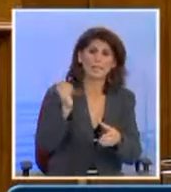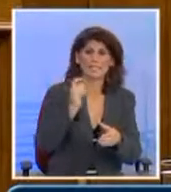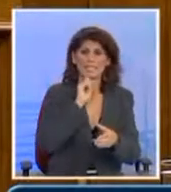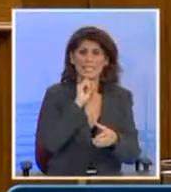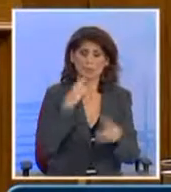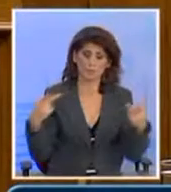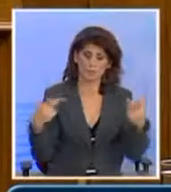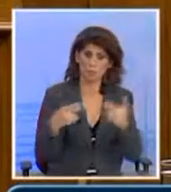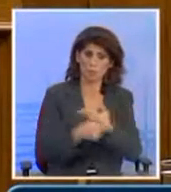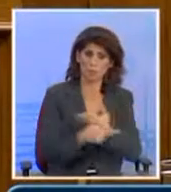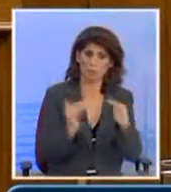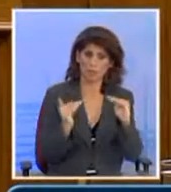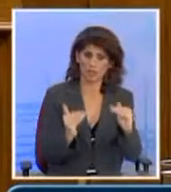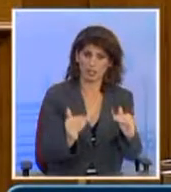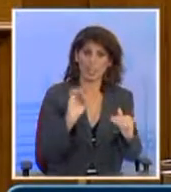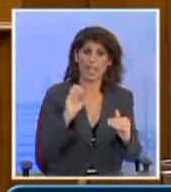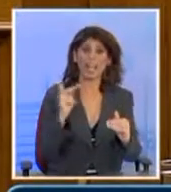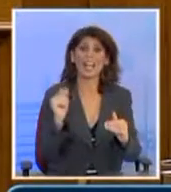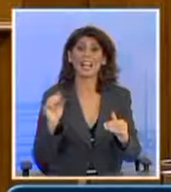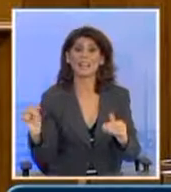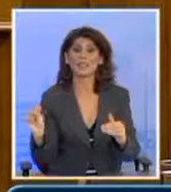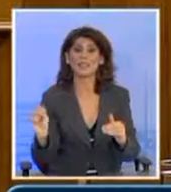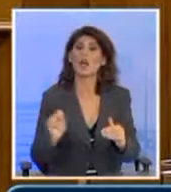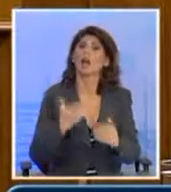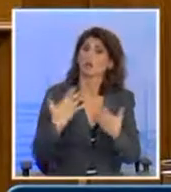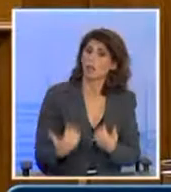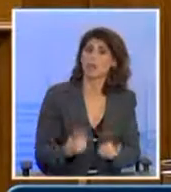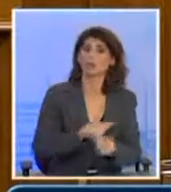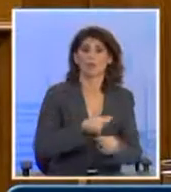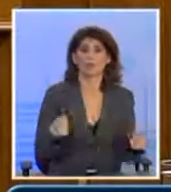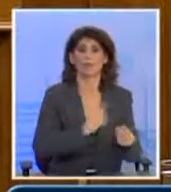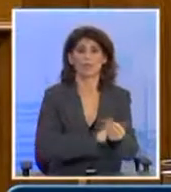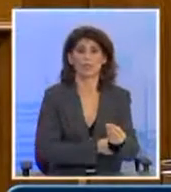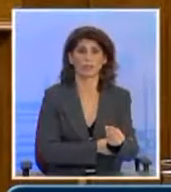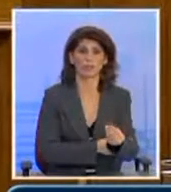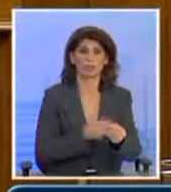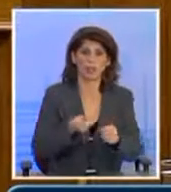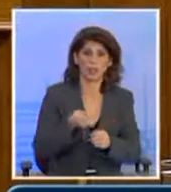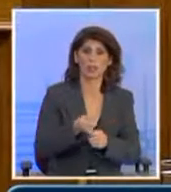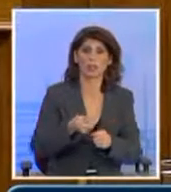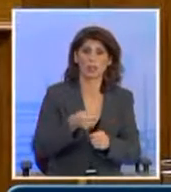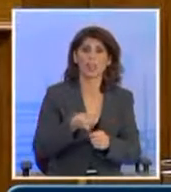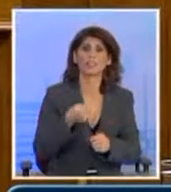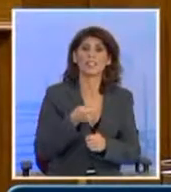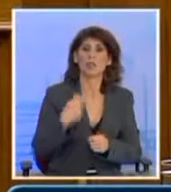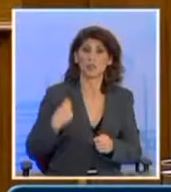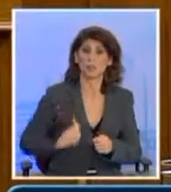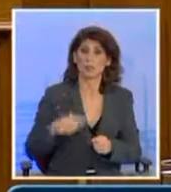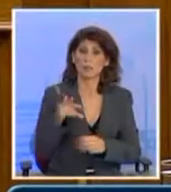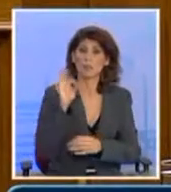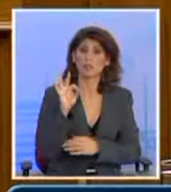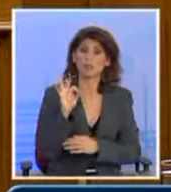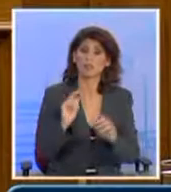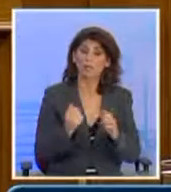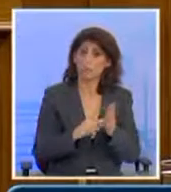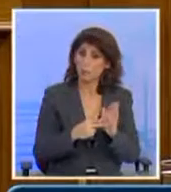από τις περικοπές, να διατηρήσουμε το ΕΚΑΣ, να παρέχουμε τη δυνατότητα διευκολύνσεων τμηματικής καταβολής οφειλών προς το δημόσιο σε περιπτώσεις